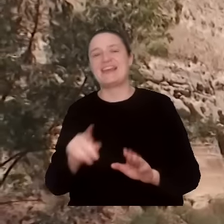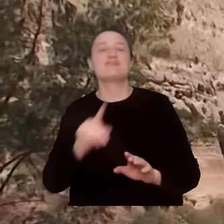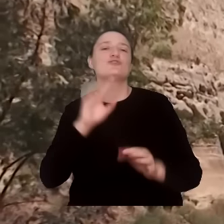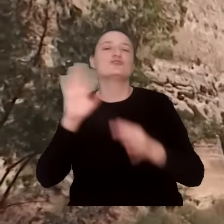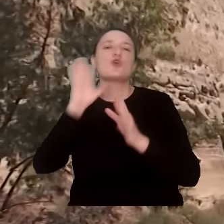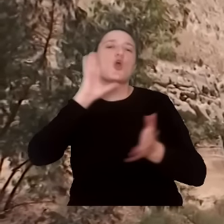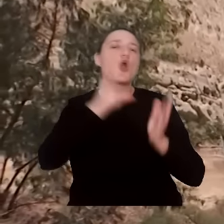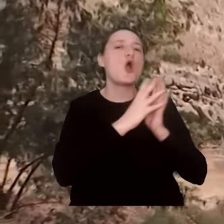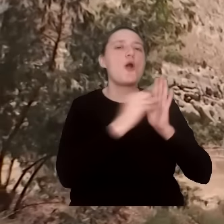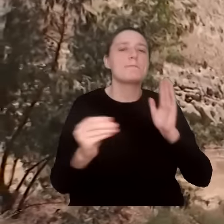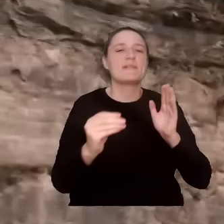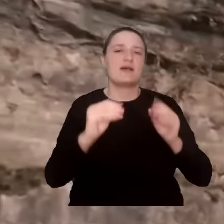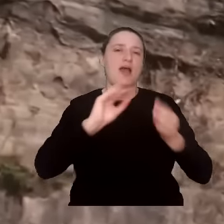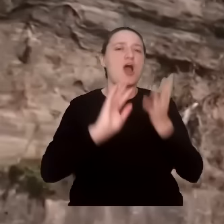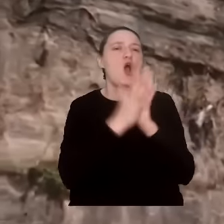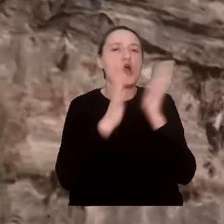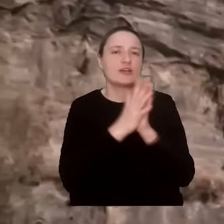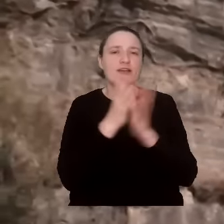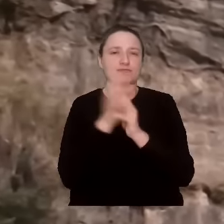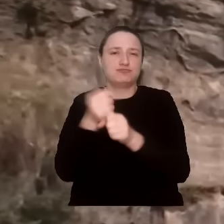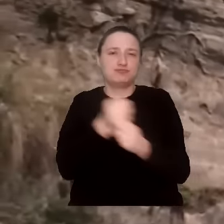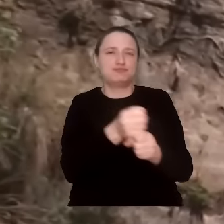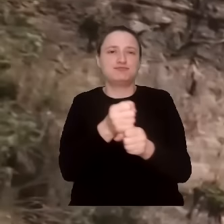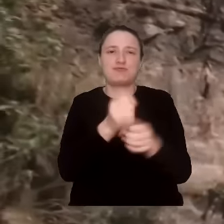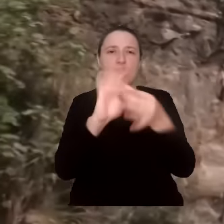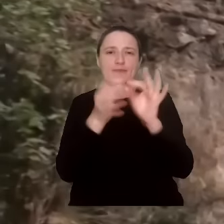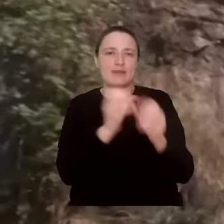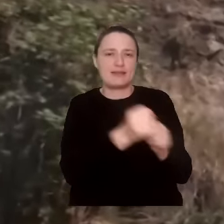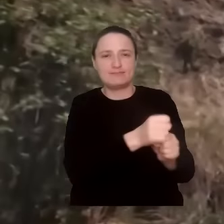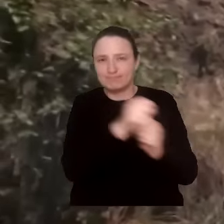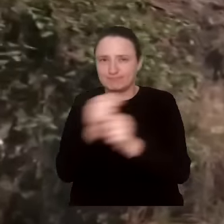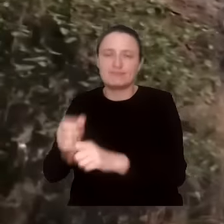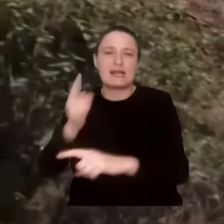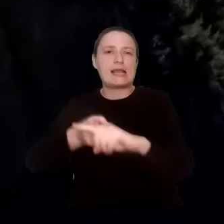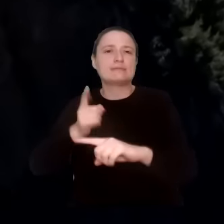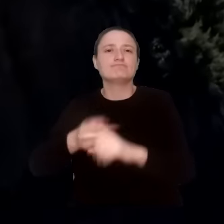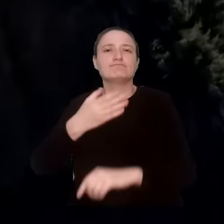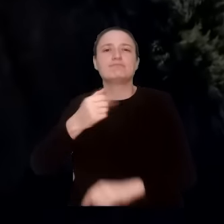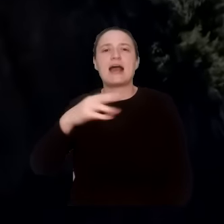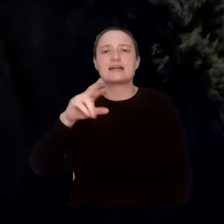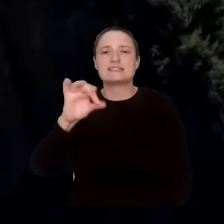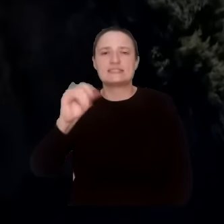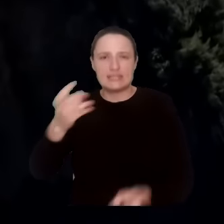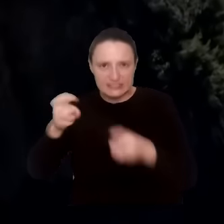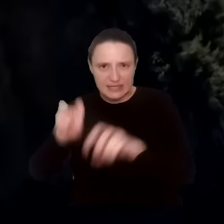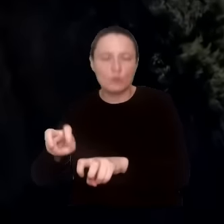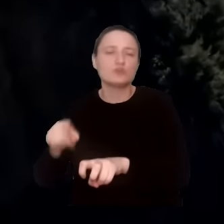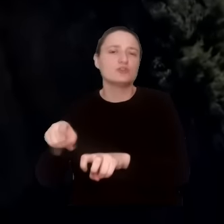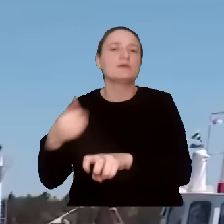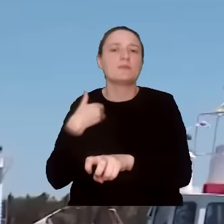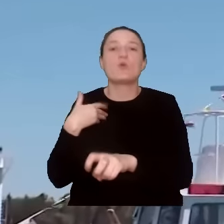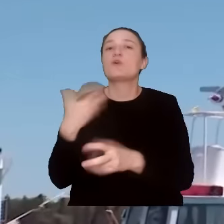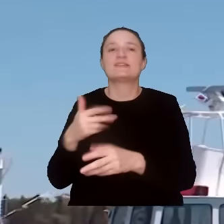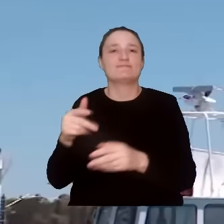pokładzie trójmasztowca spędzi około 11 dni. Do Marsylii, założonej przez greckich osadników około 600 roku przed naszą erą, dotrze 11